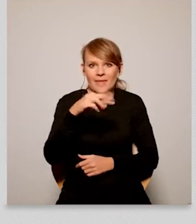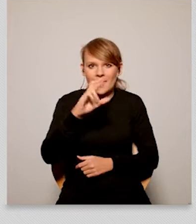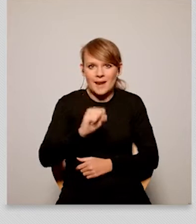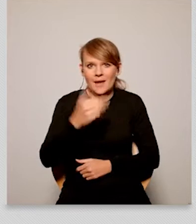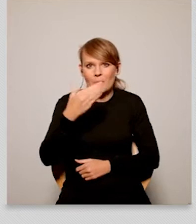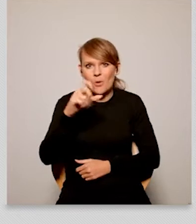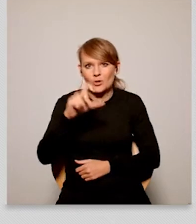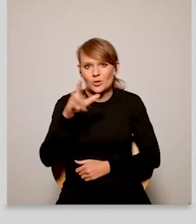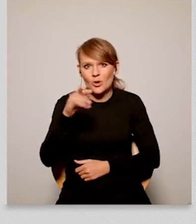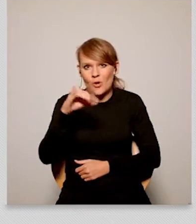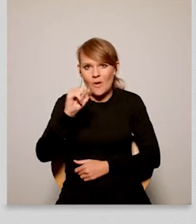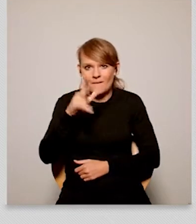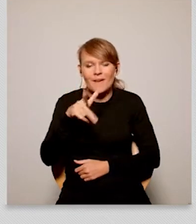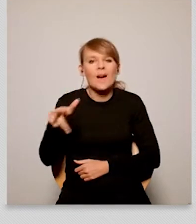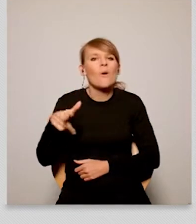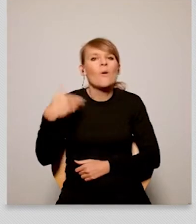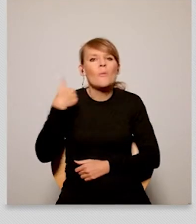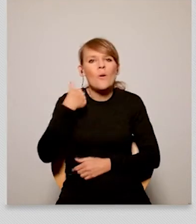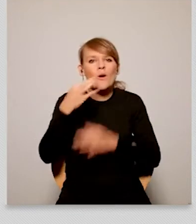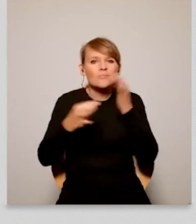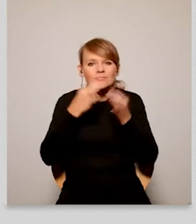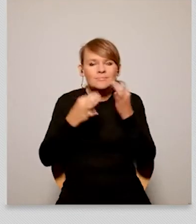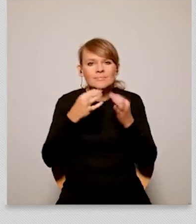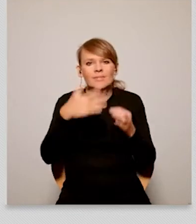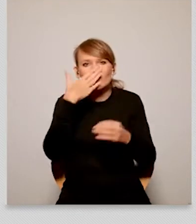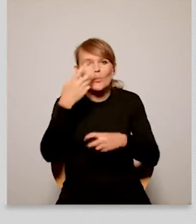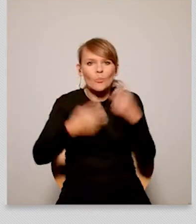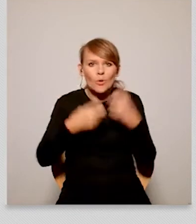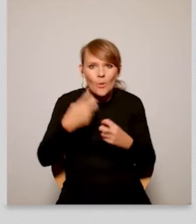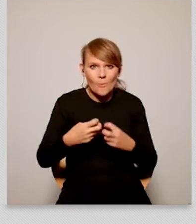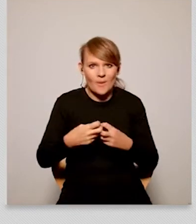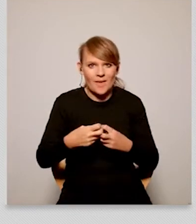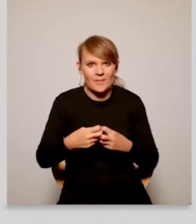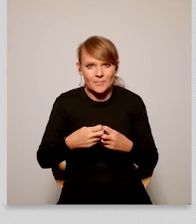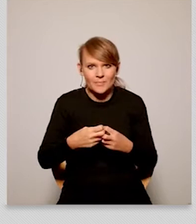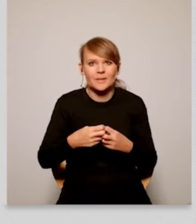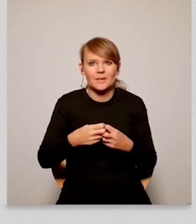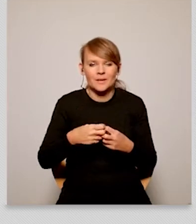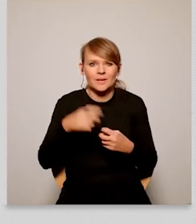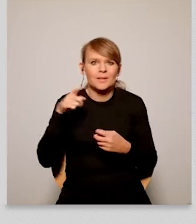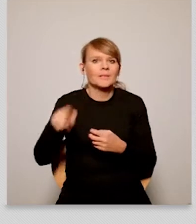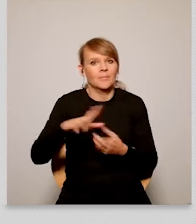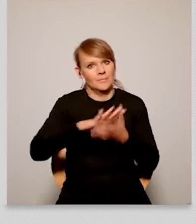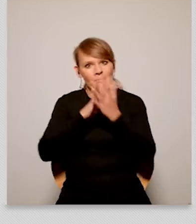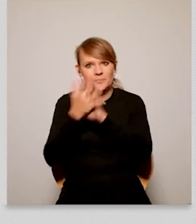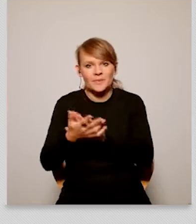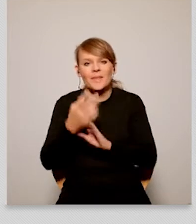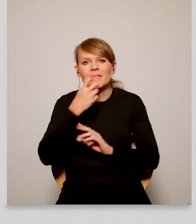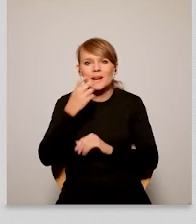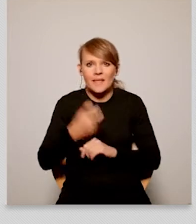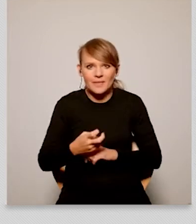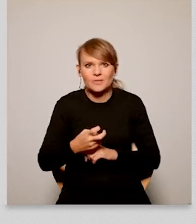o problemach czy wyzwaniach, jakie transformacja energetyczna,